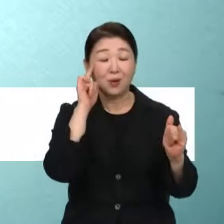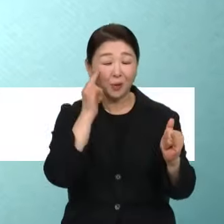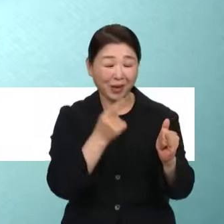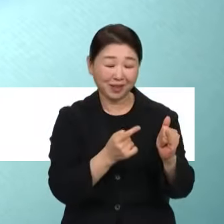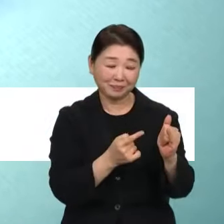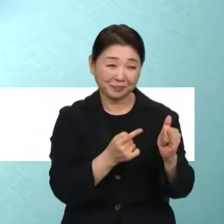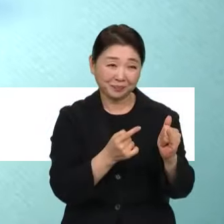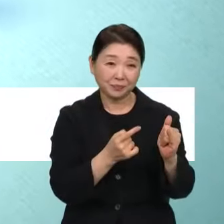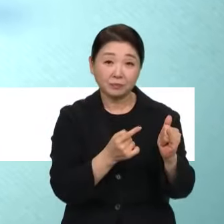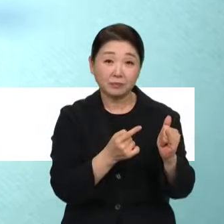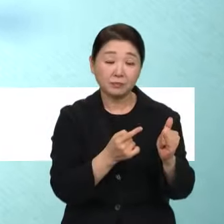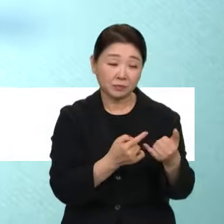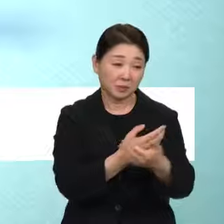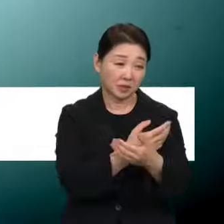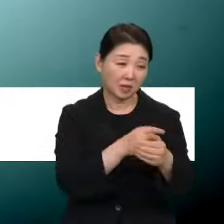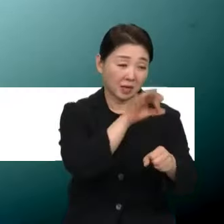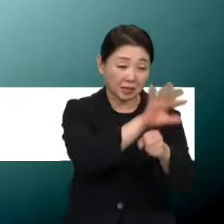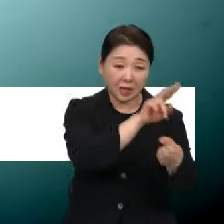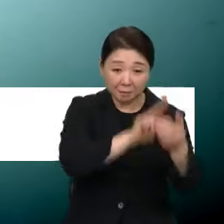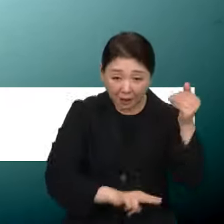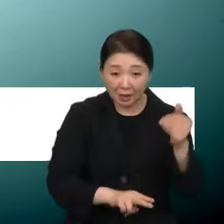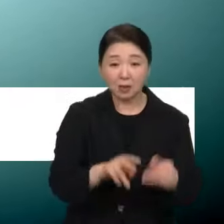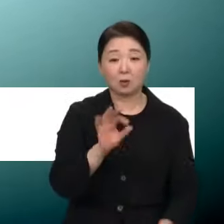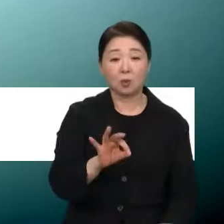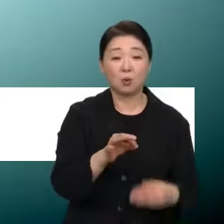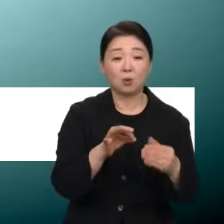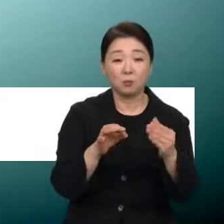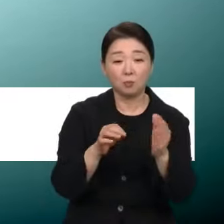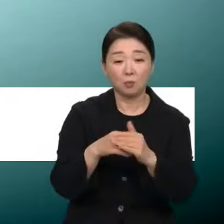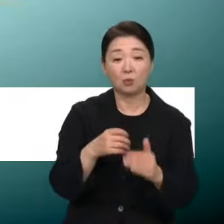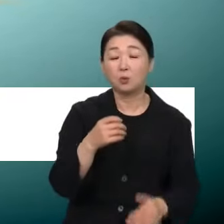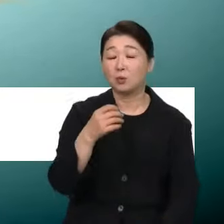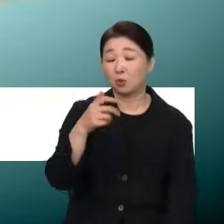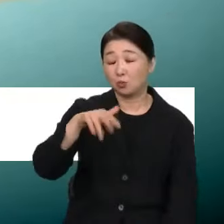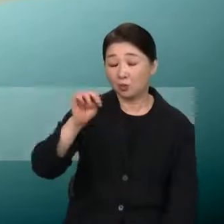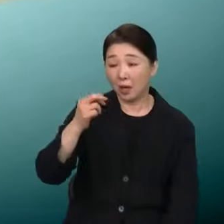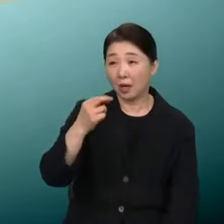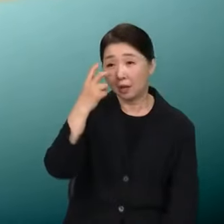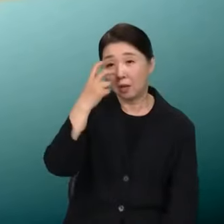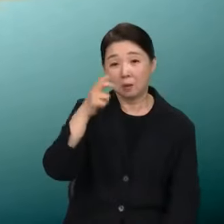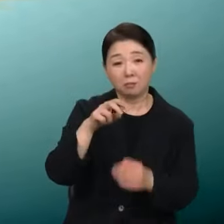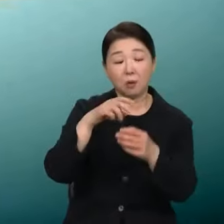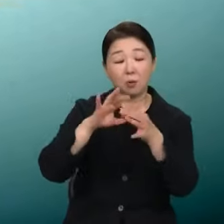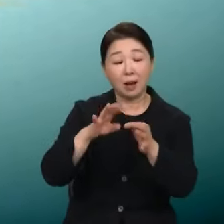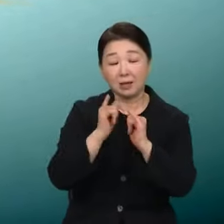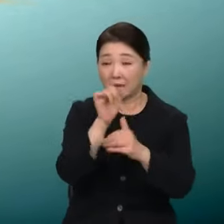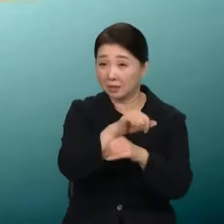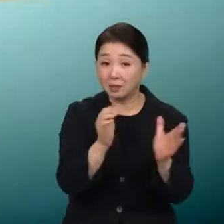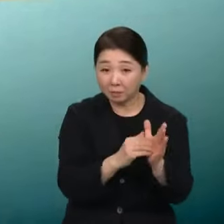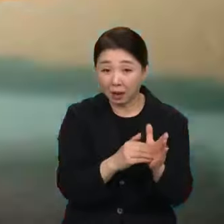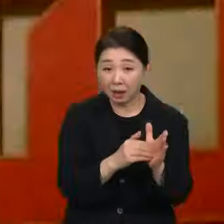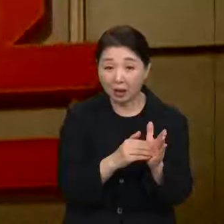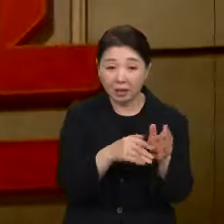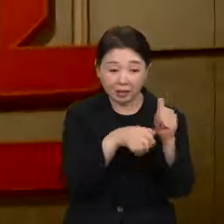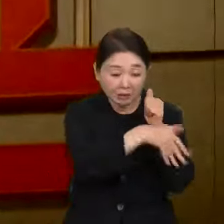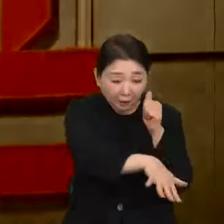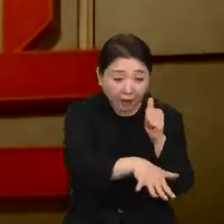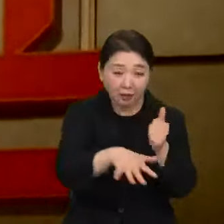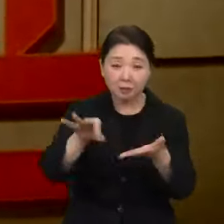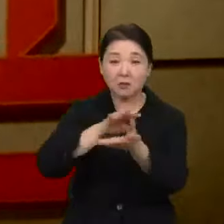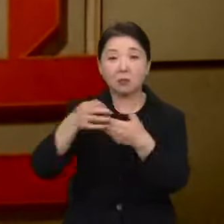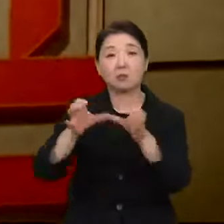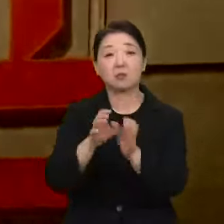입고 가격 같은 세부 사항까지 Q10 관리자의 승인을 받고 있습니다. 계열사마다 재무팀이 없는 것도 Q10이